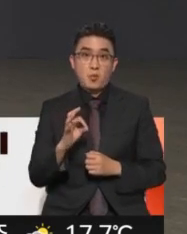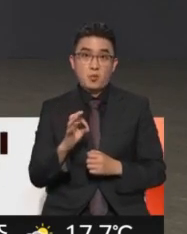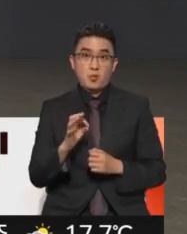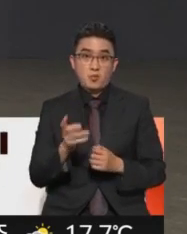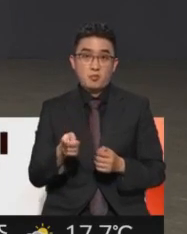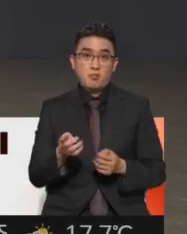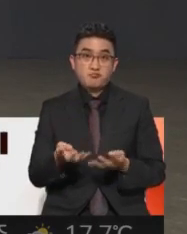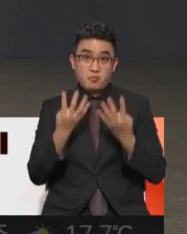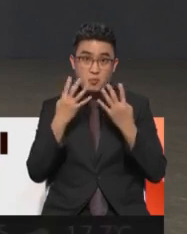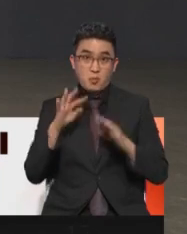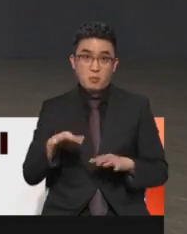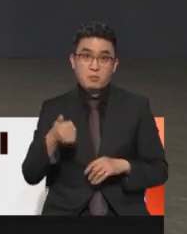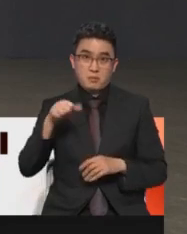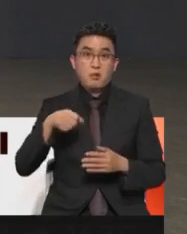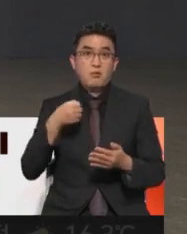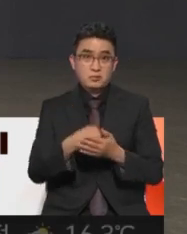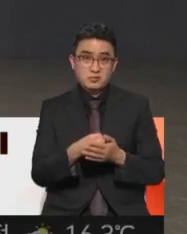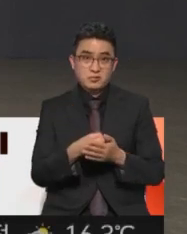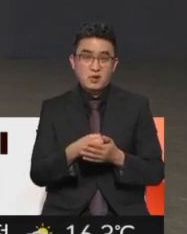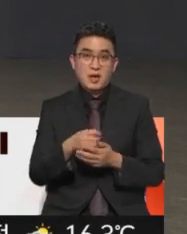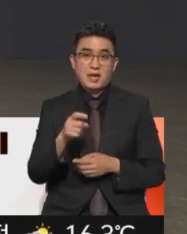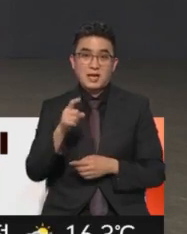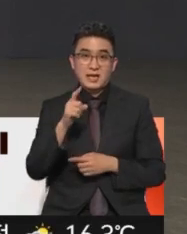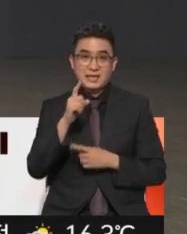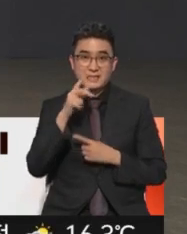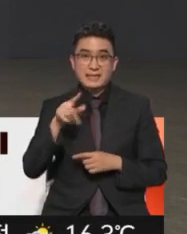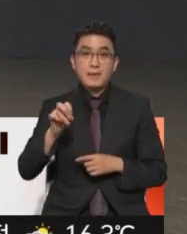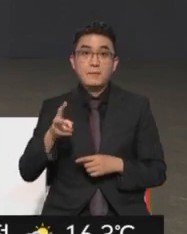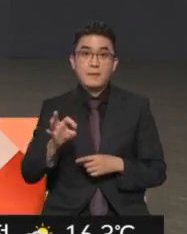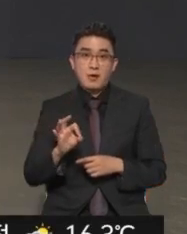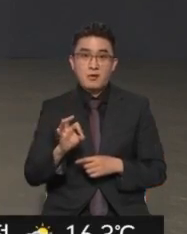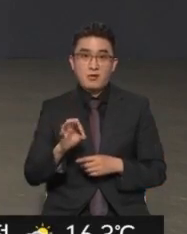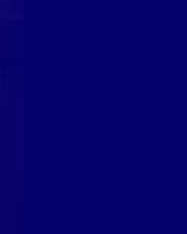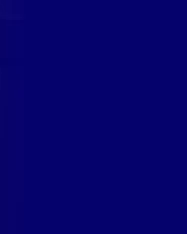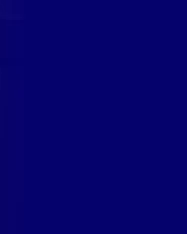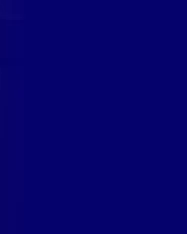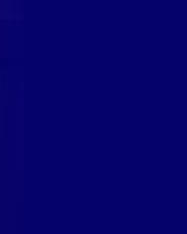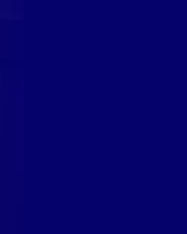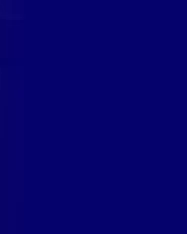여부 이르면 오늘 결정 이재명 대선자금수사 분수령